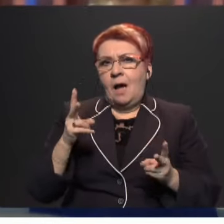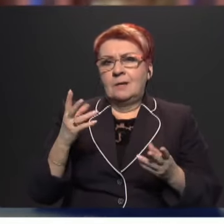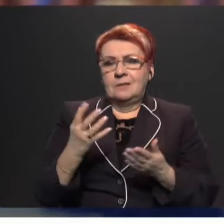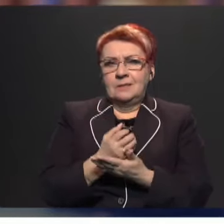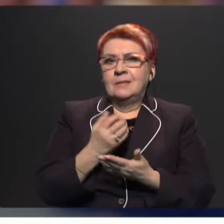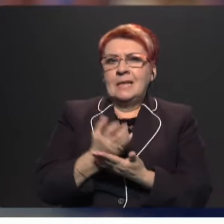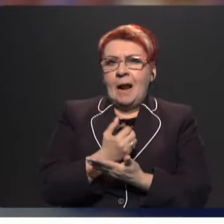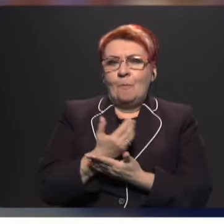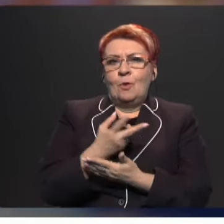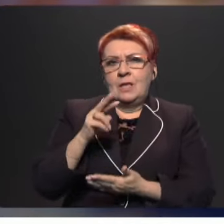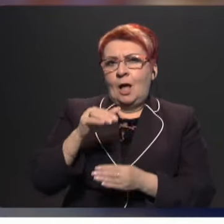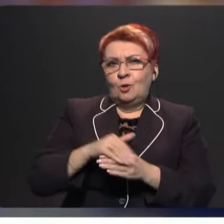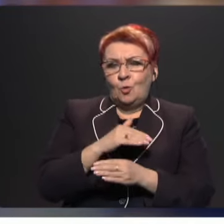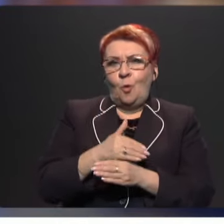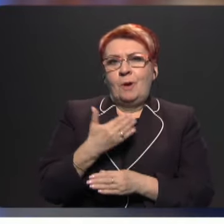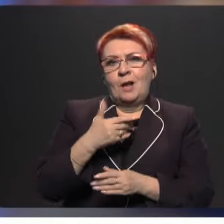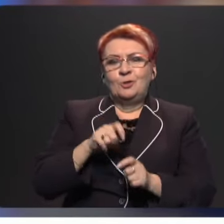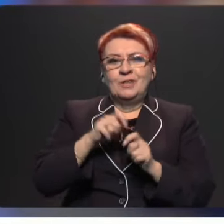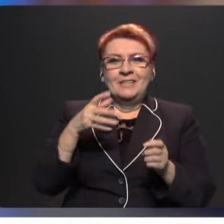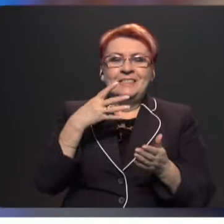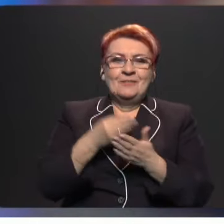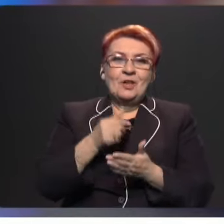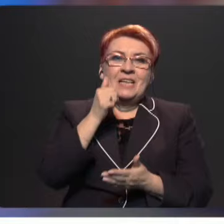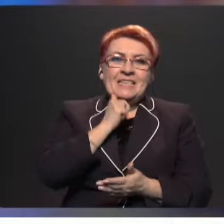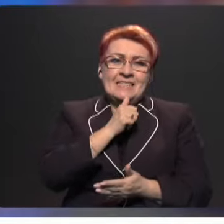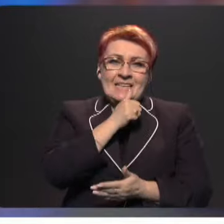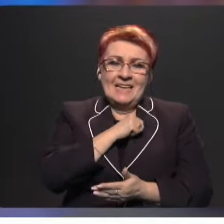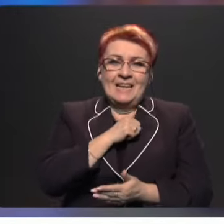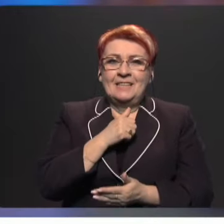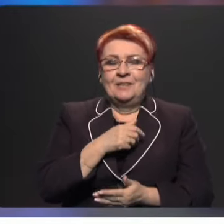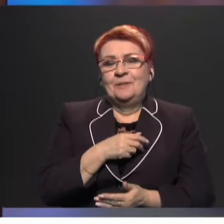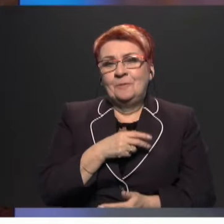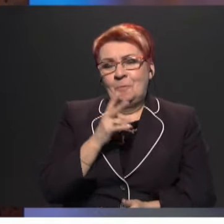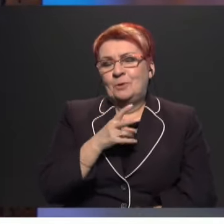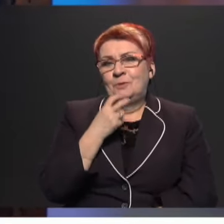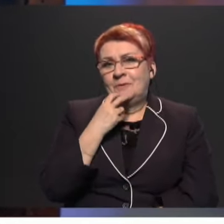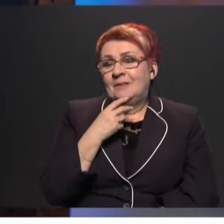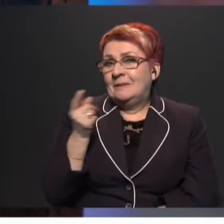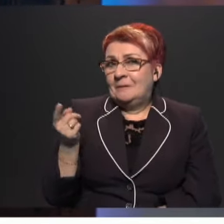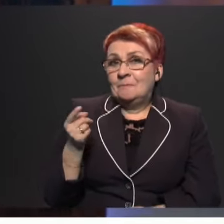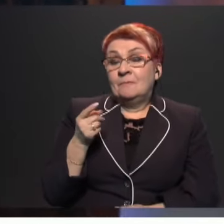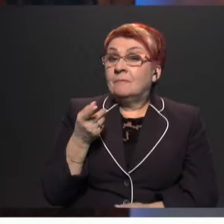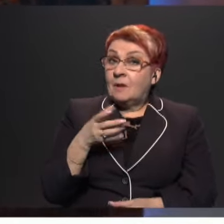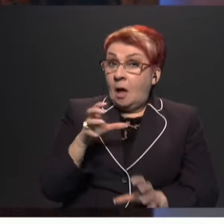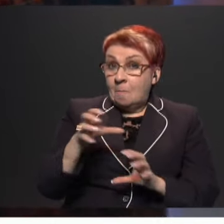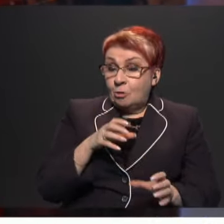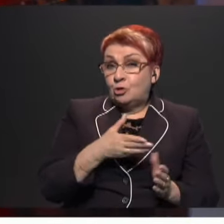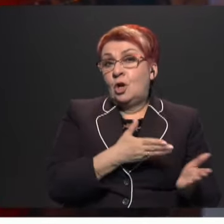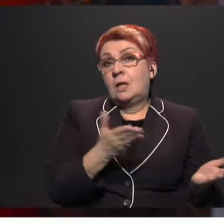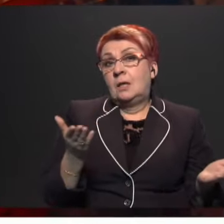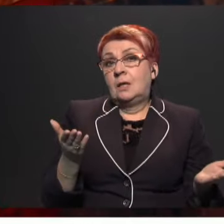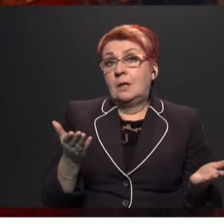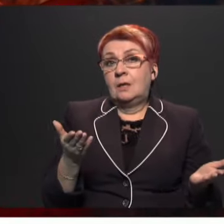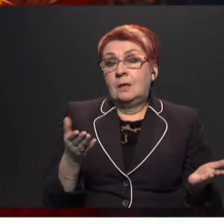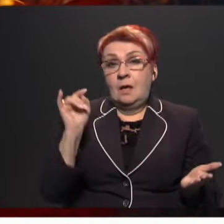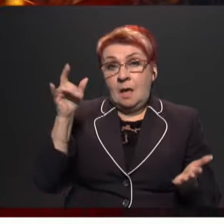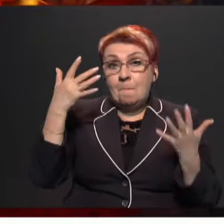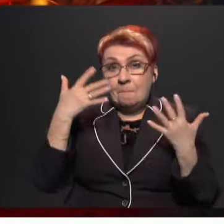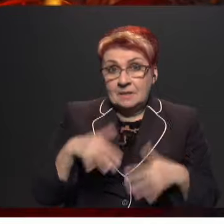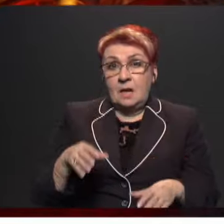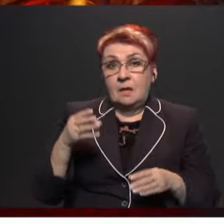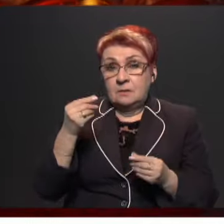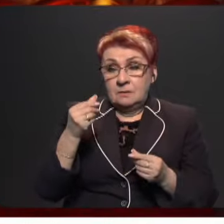добрый человек, я хочу рассказать вам все секреты, то, скорее всего, попадетесь, во-первых, на мошенника, а во-вторых, потеряете все, что у вас